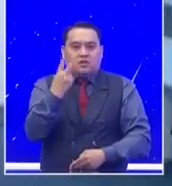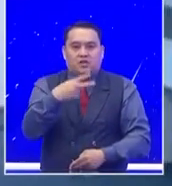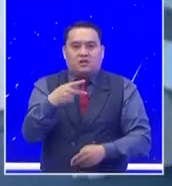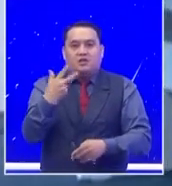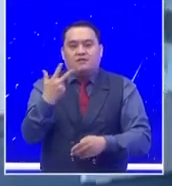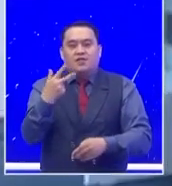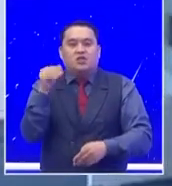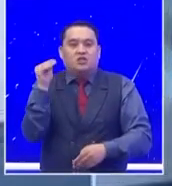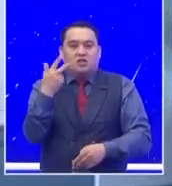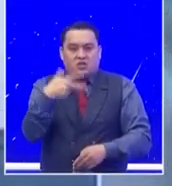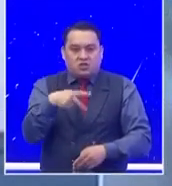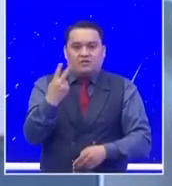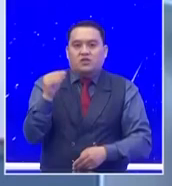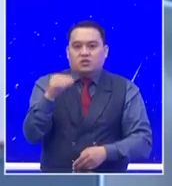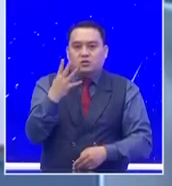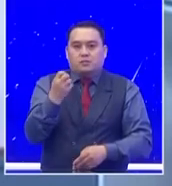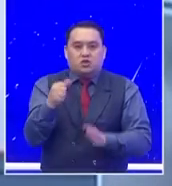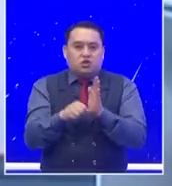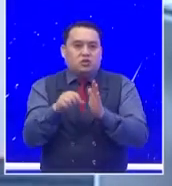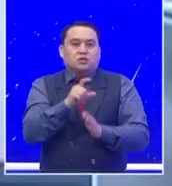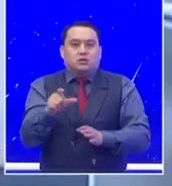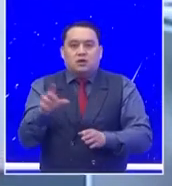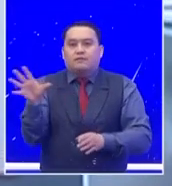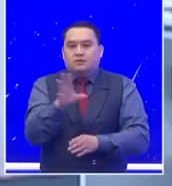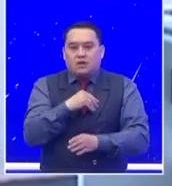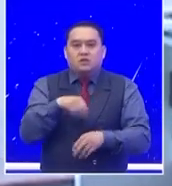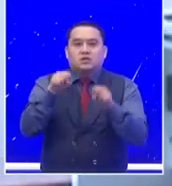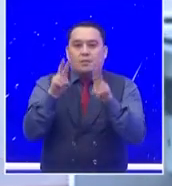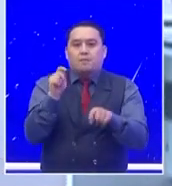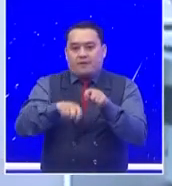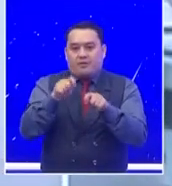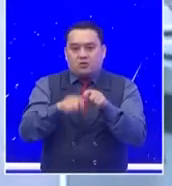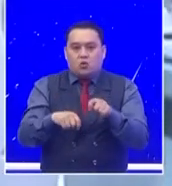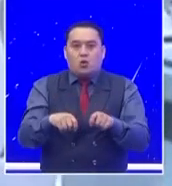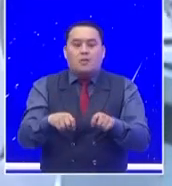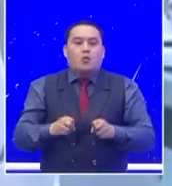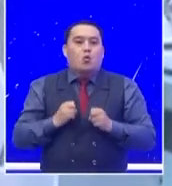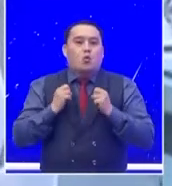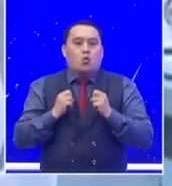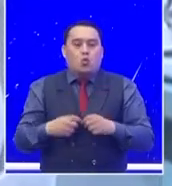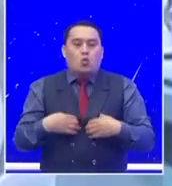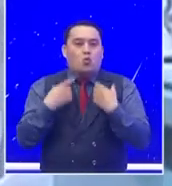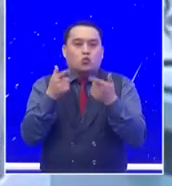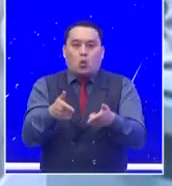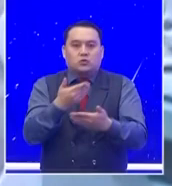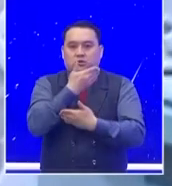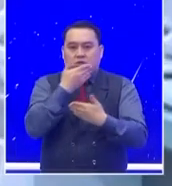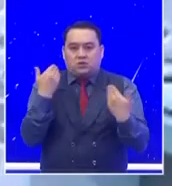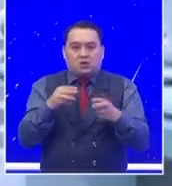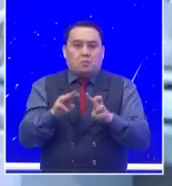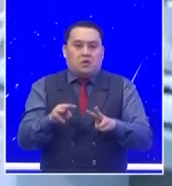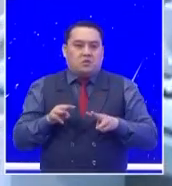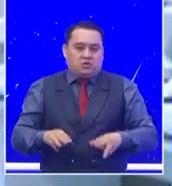32400 56 человек все граждане осмотрены специалистами угрозы нет сообщили в министерстве